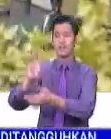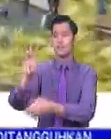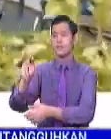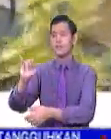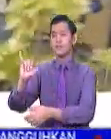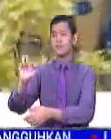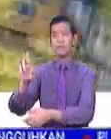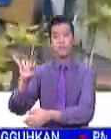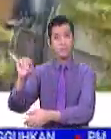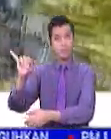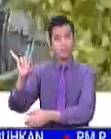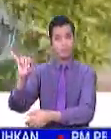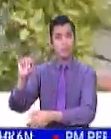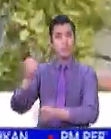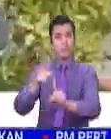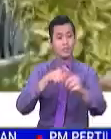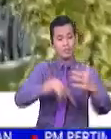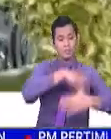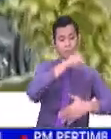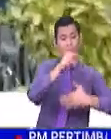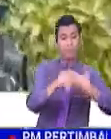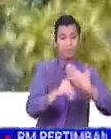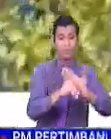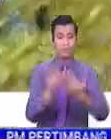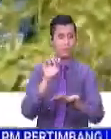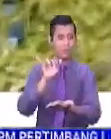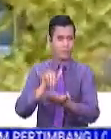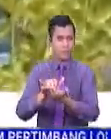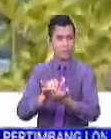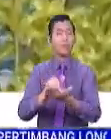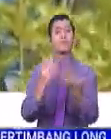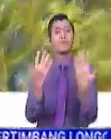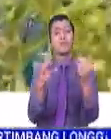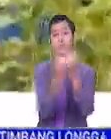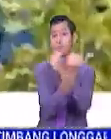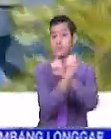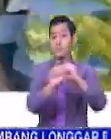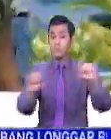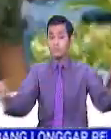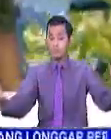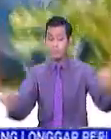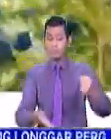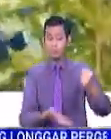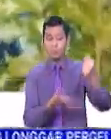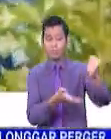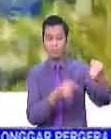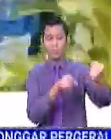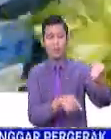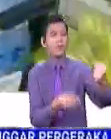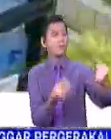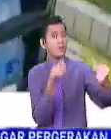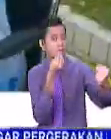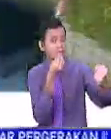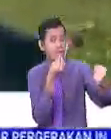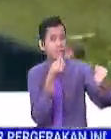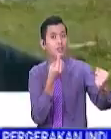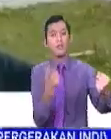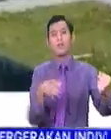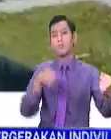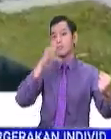Miri katanya menerusi program itu juga pihaknya telah mengagetkan para makanan minuman dan penutup separuh muka